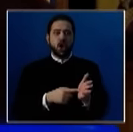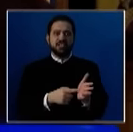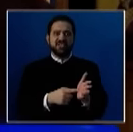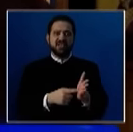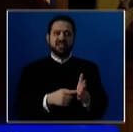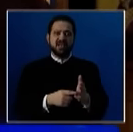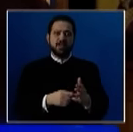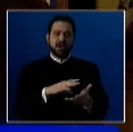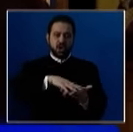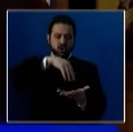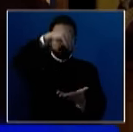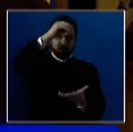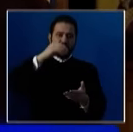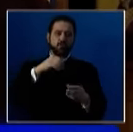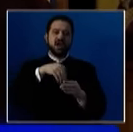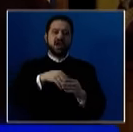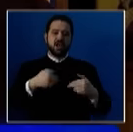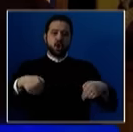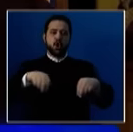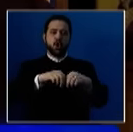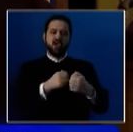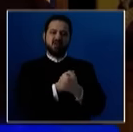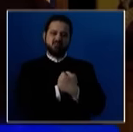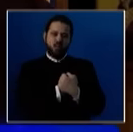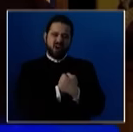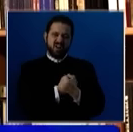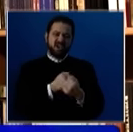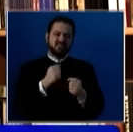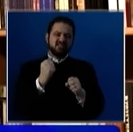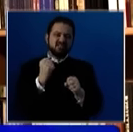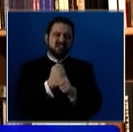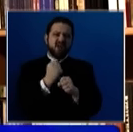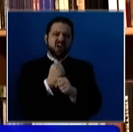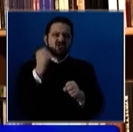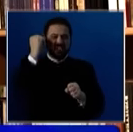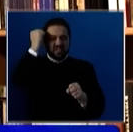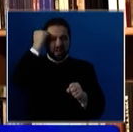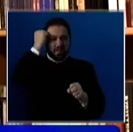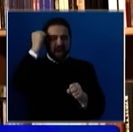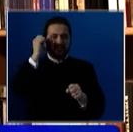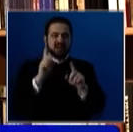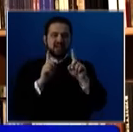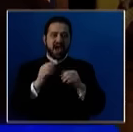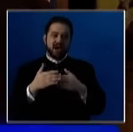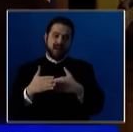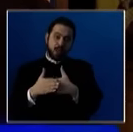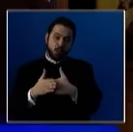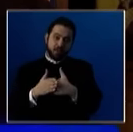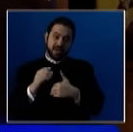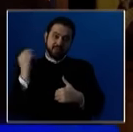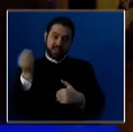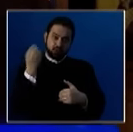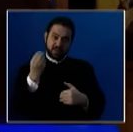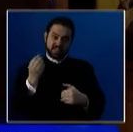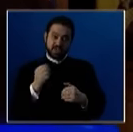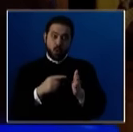că sufletul noi moare, se răcește, se împietrește. Dacă vom sta lângă El,